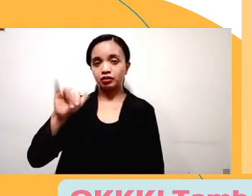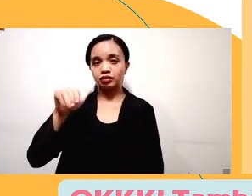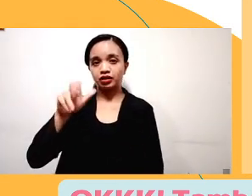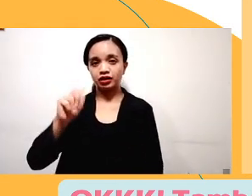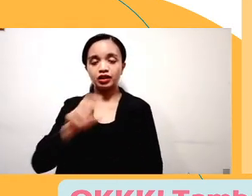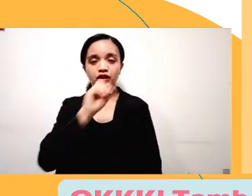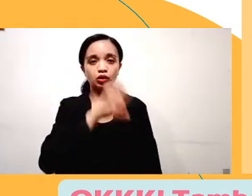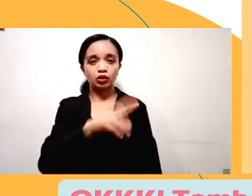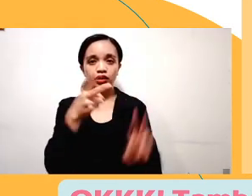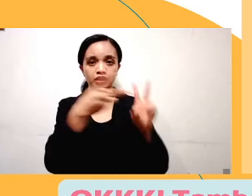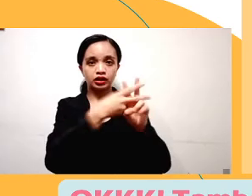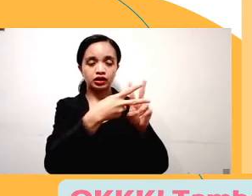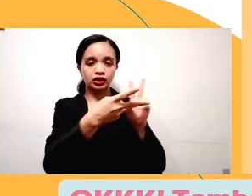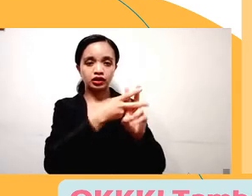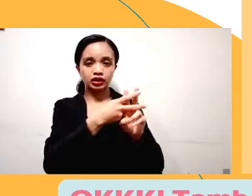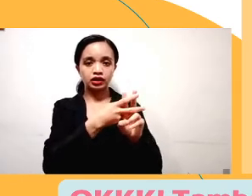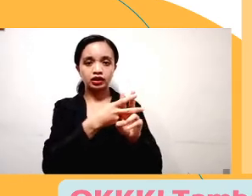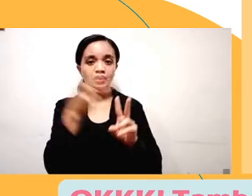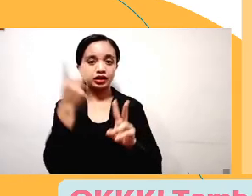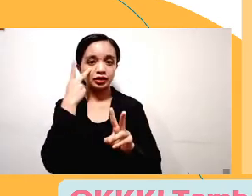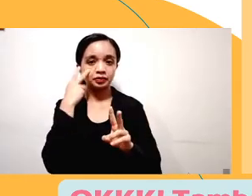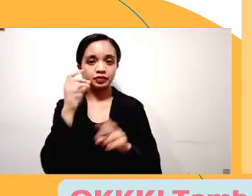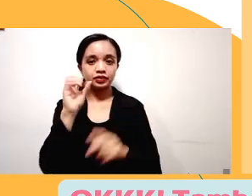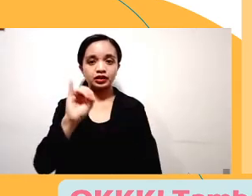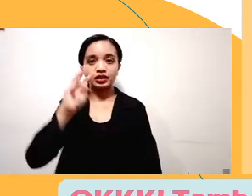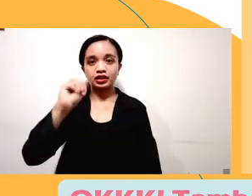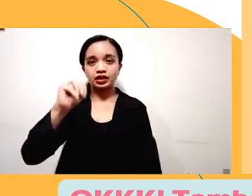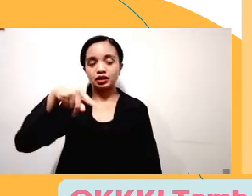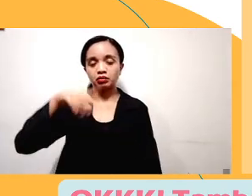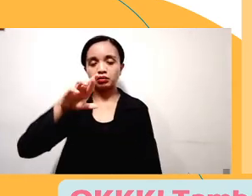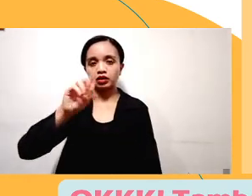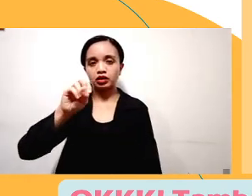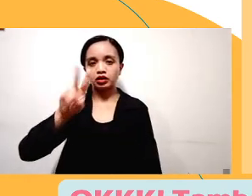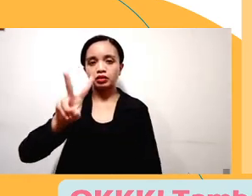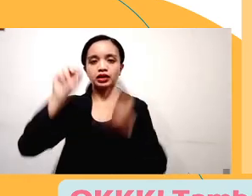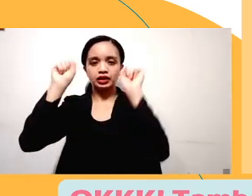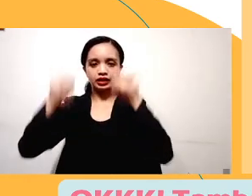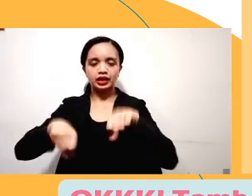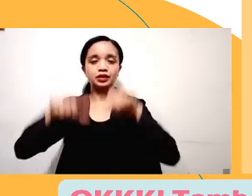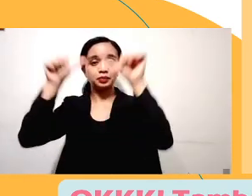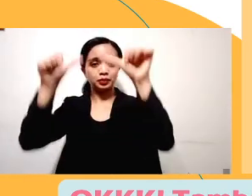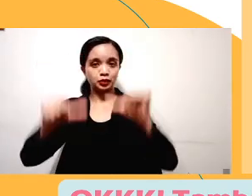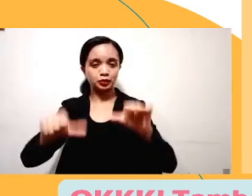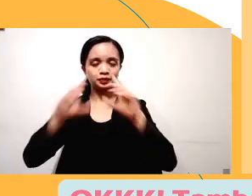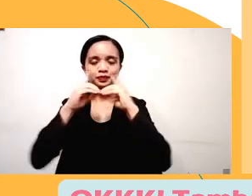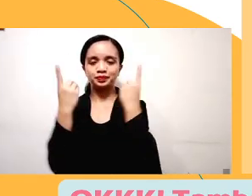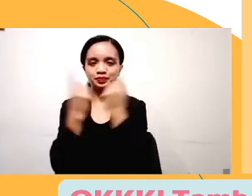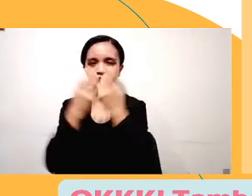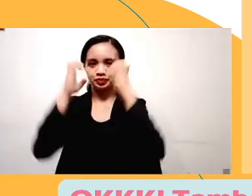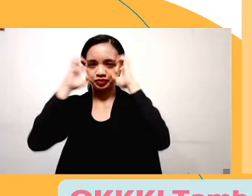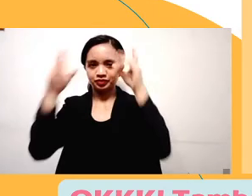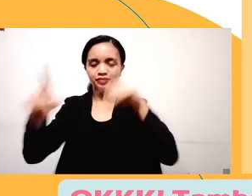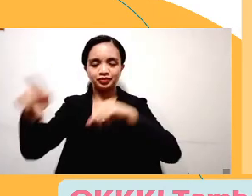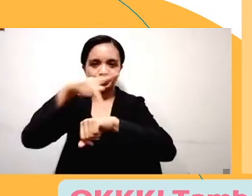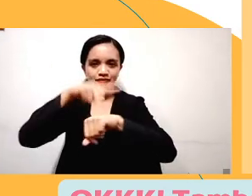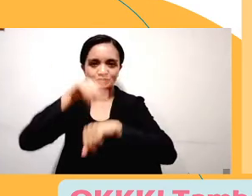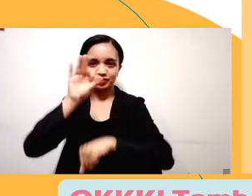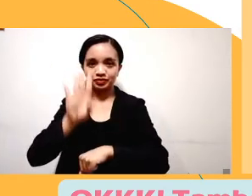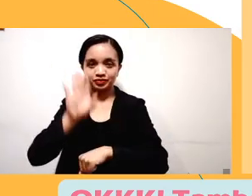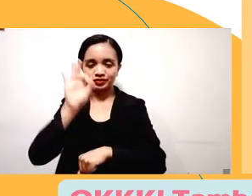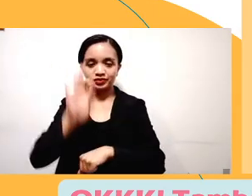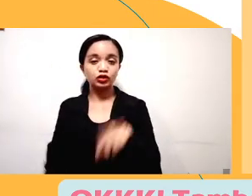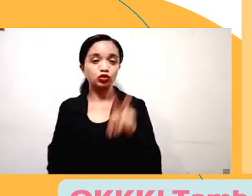or maaari din pong i-post ito sa DepEd Philippines Facebook page. So ayan po, no? Dalawa po yung ating